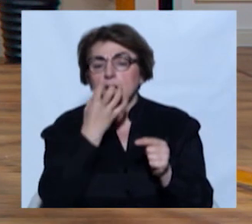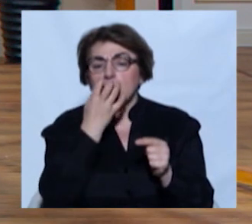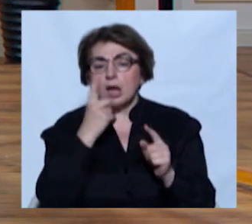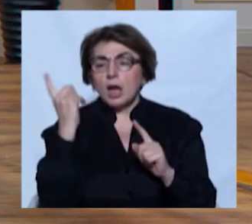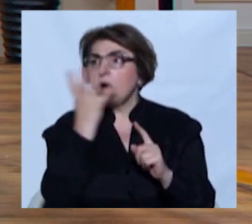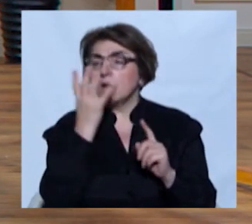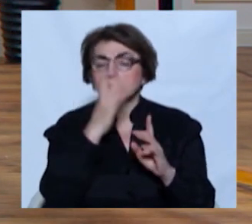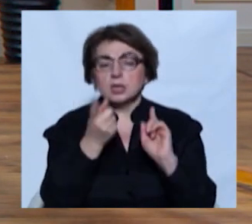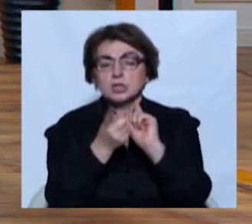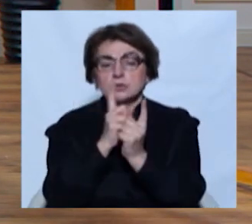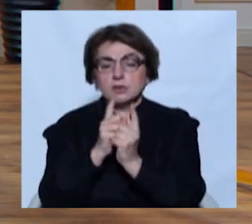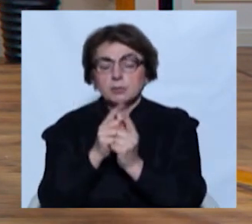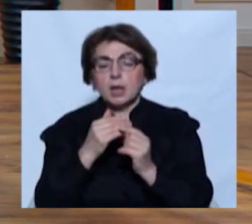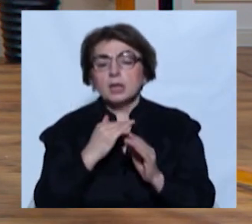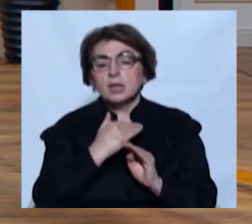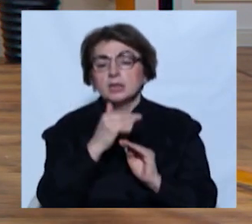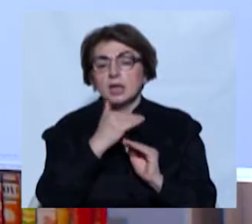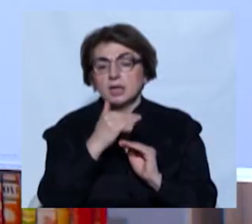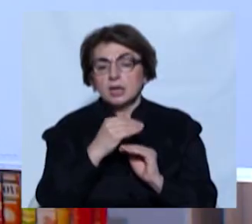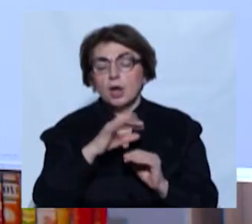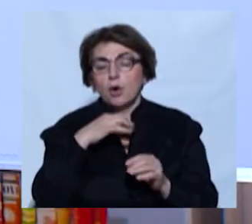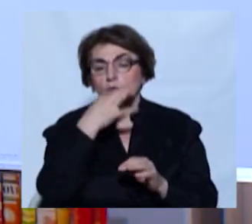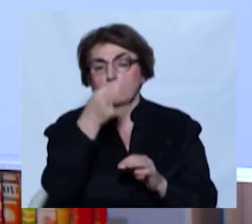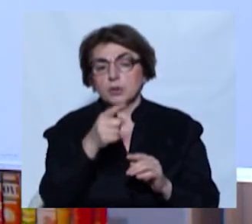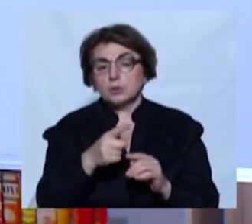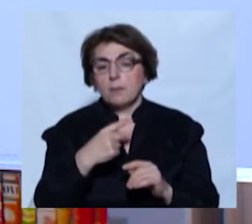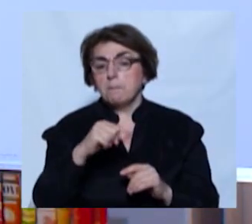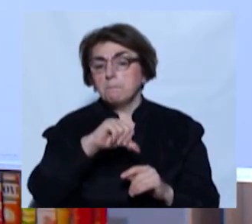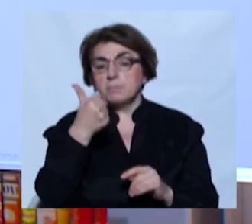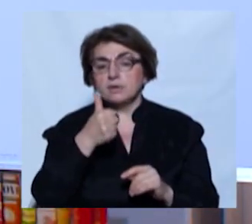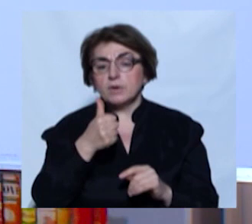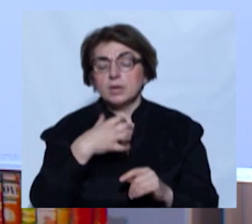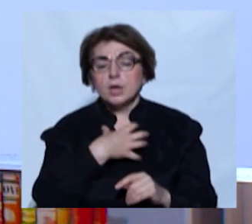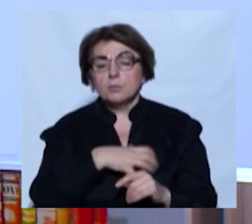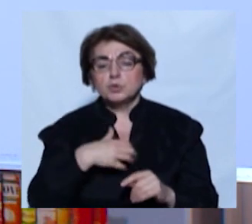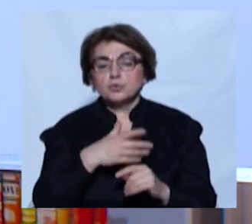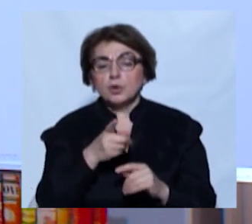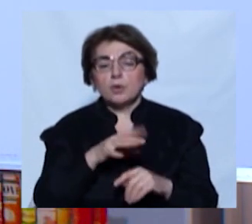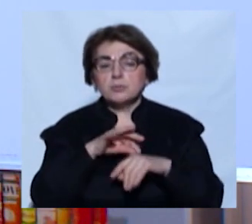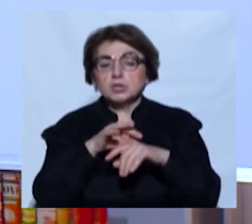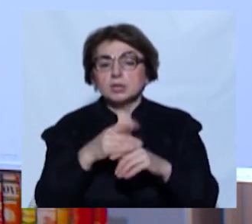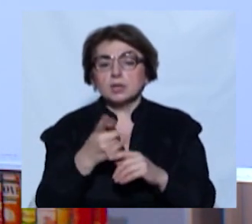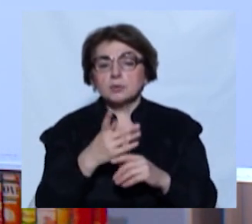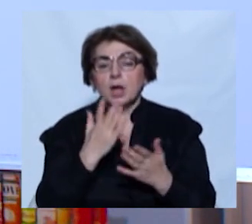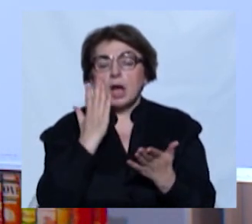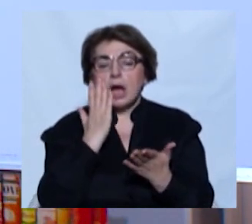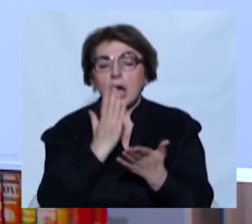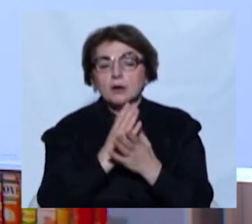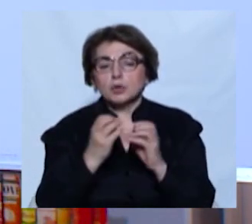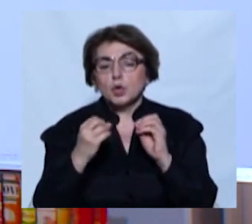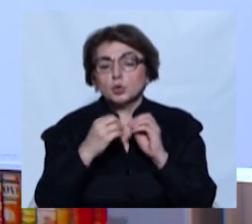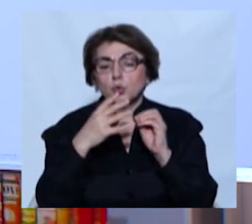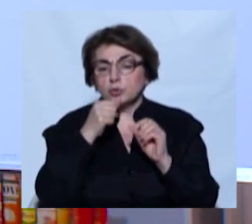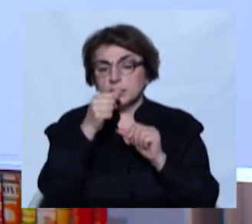და აი ეტაპობრივად უპასუხოთ ამ კითხვებს. პირველი: მნიშვნელოვანი ელემენტები განხორციელების რა გახლავთ? აქვს მოცემულობა 15